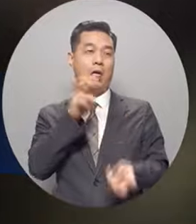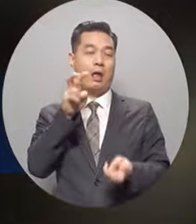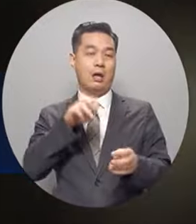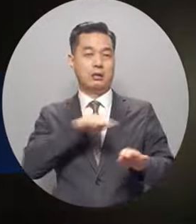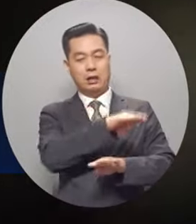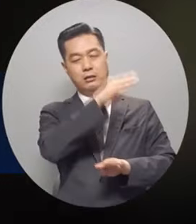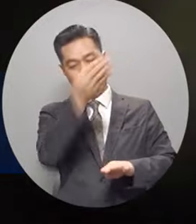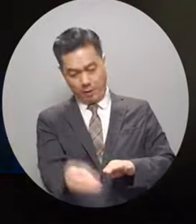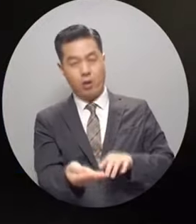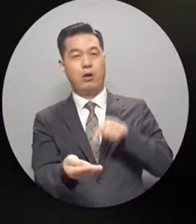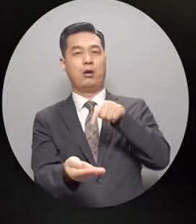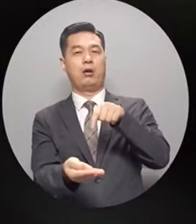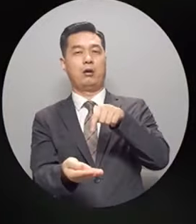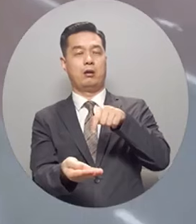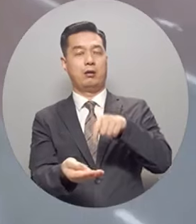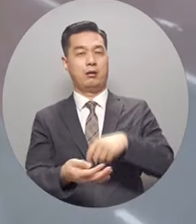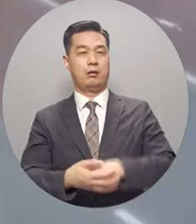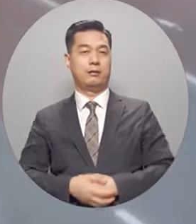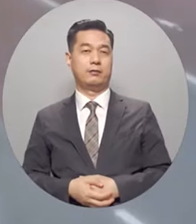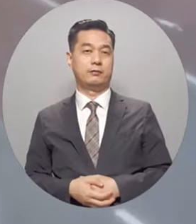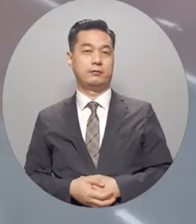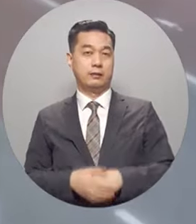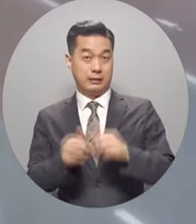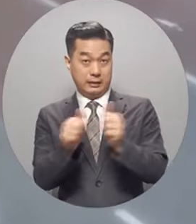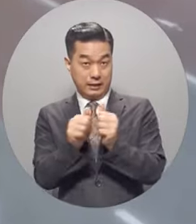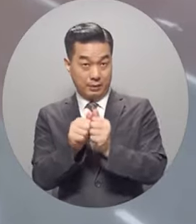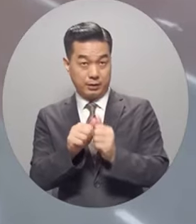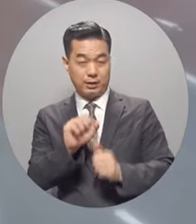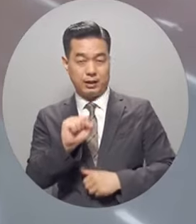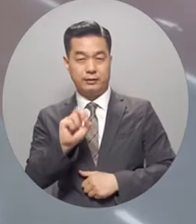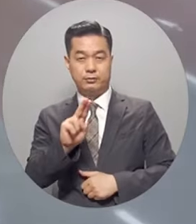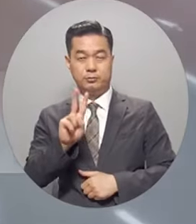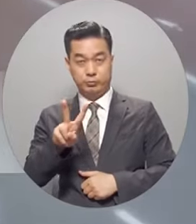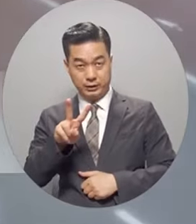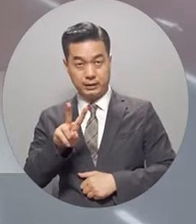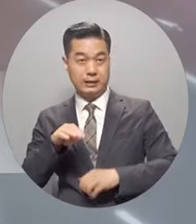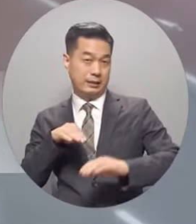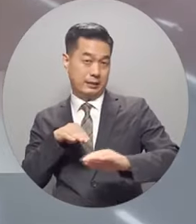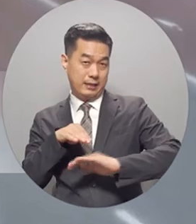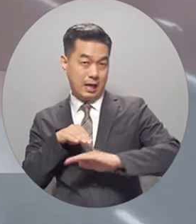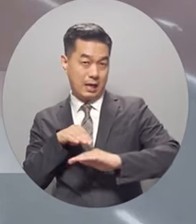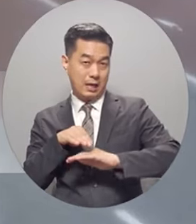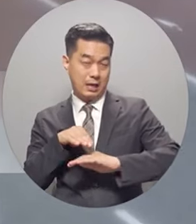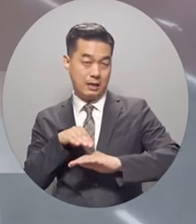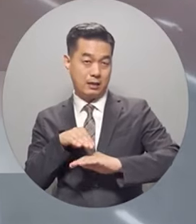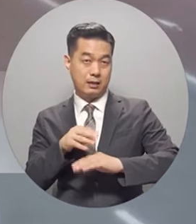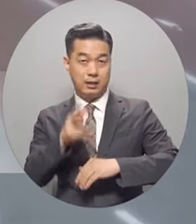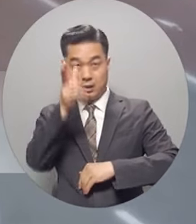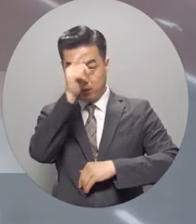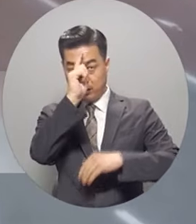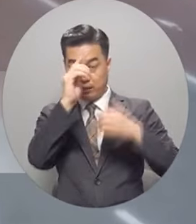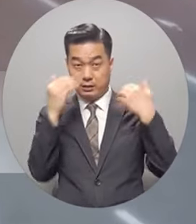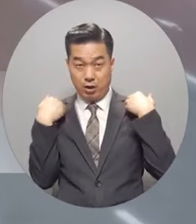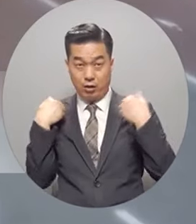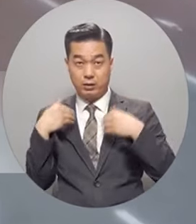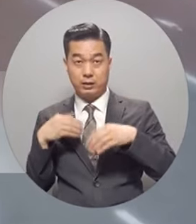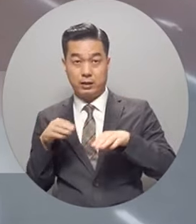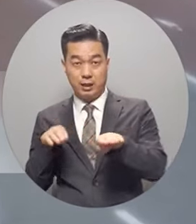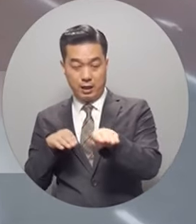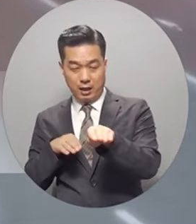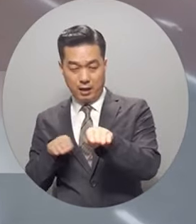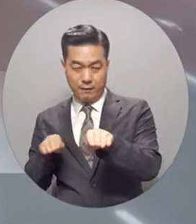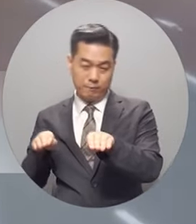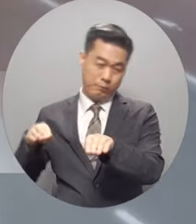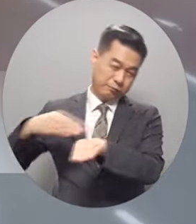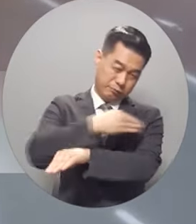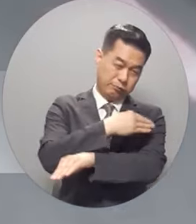전복돼 있더라고요. 이 남성이 몰던 SUV 차량은 앞서 청사 주변 도로에서 앞 차량을 피하려는 듯